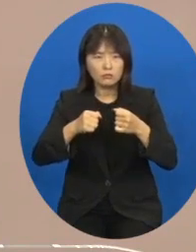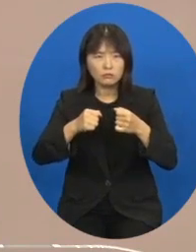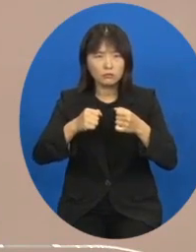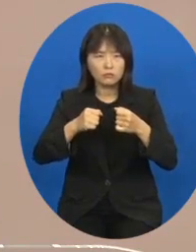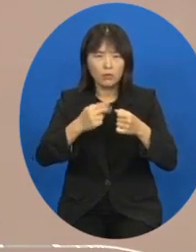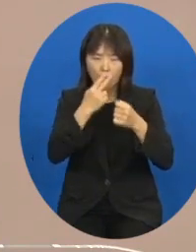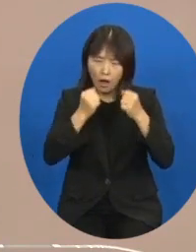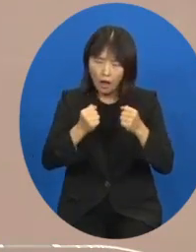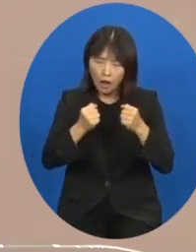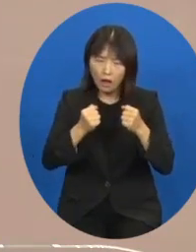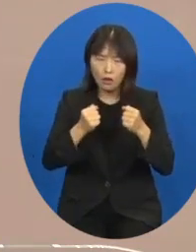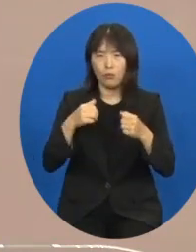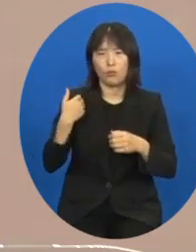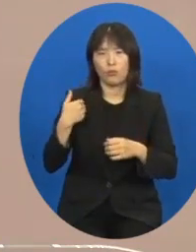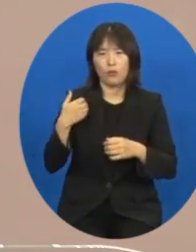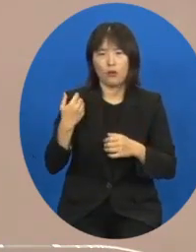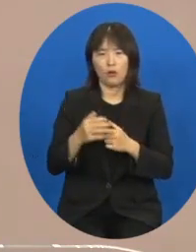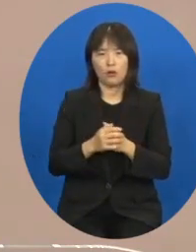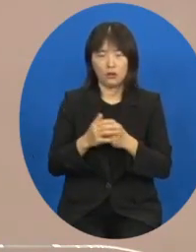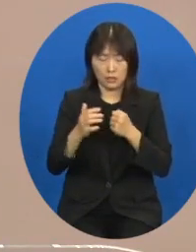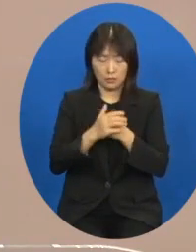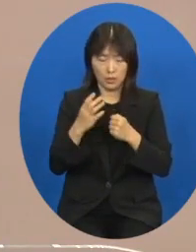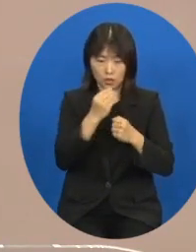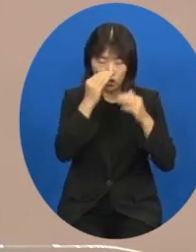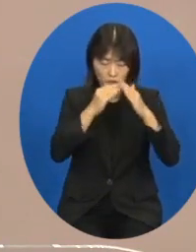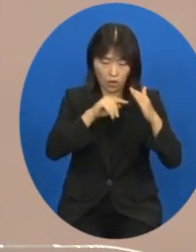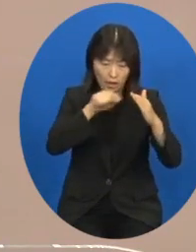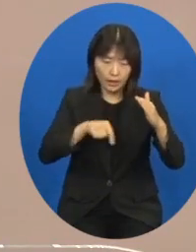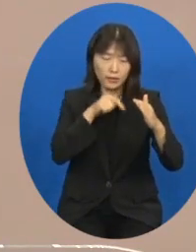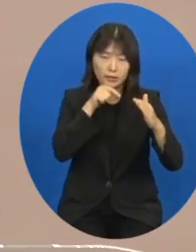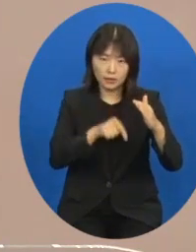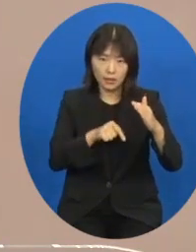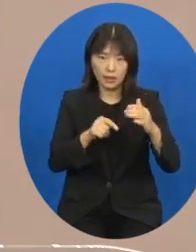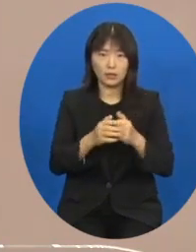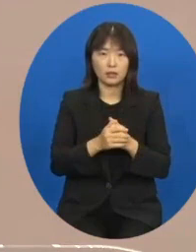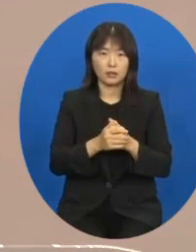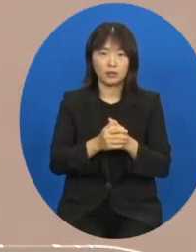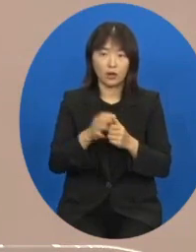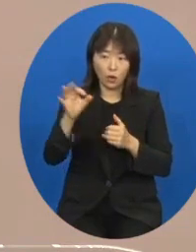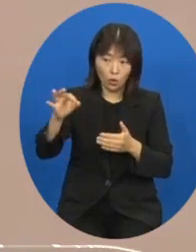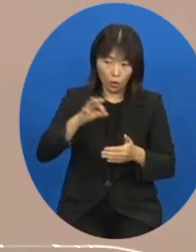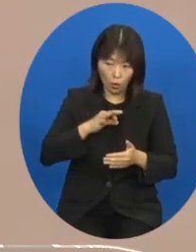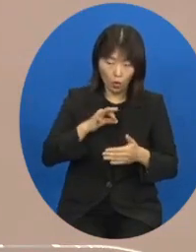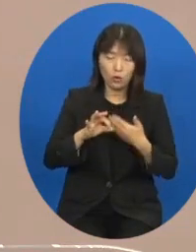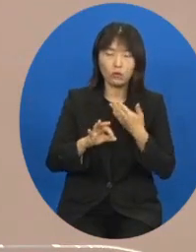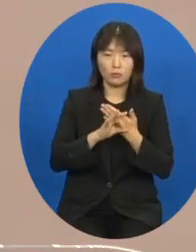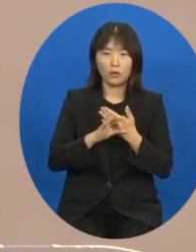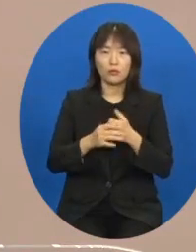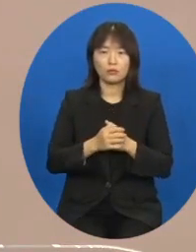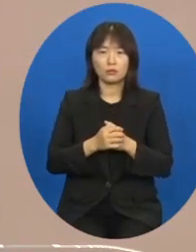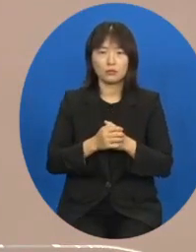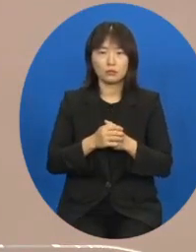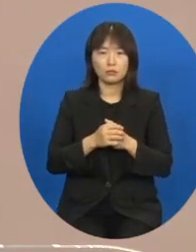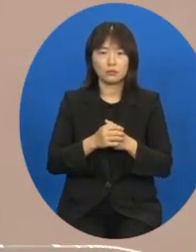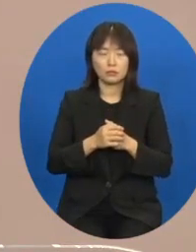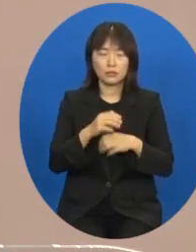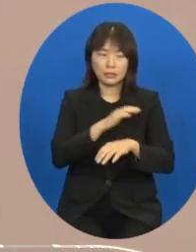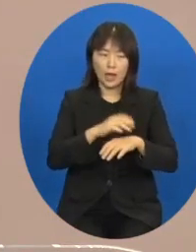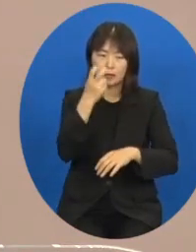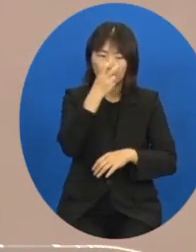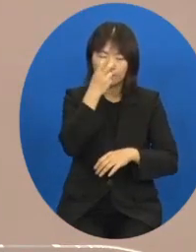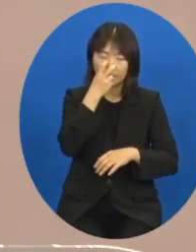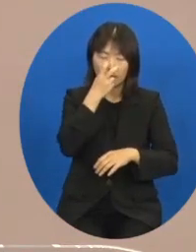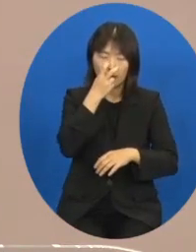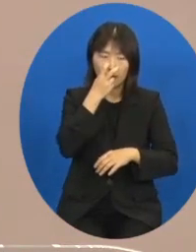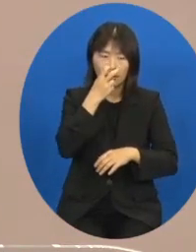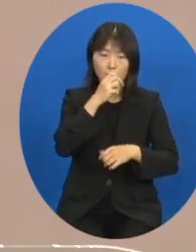없잖아요. 그러니까 성전 뜰에서 그저 돈만 가지고 오면 잘 관리된